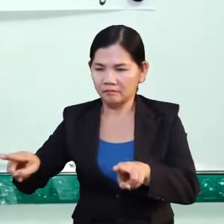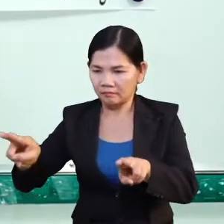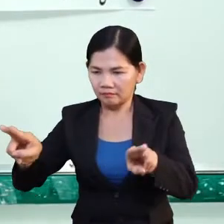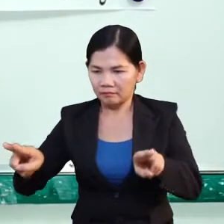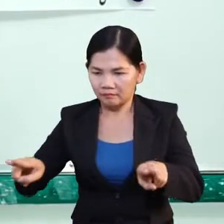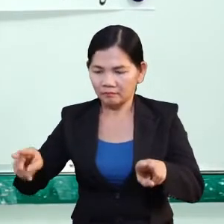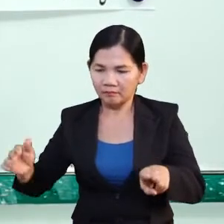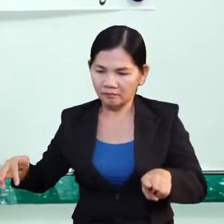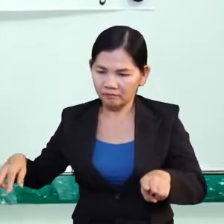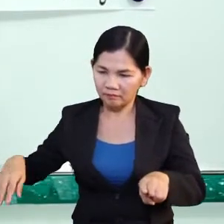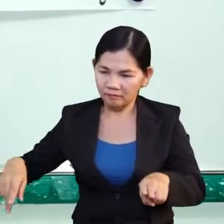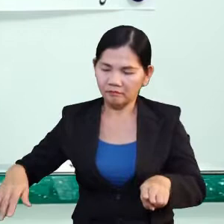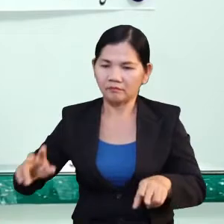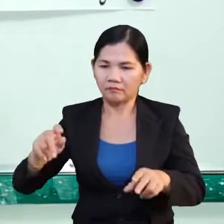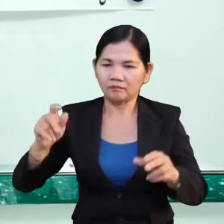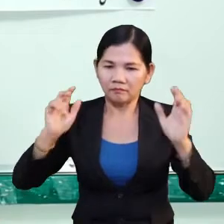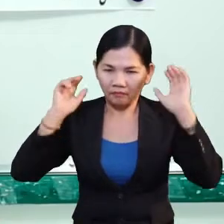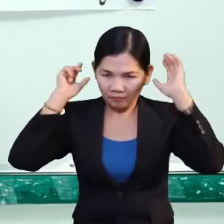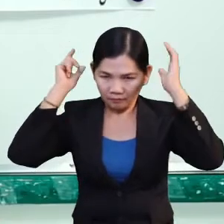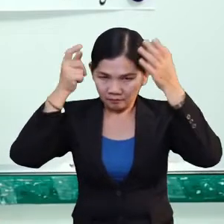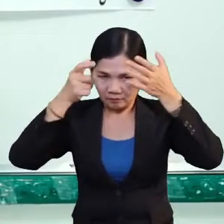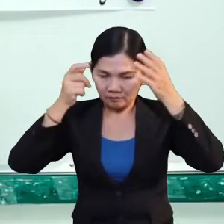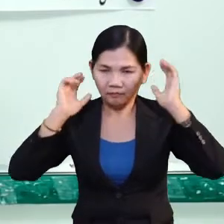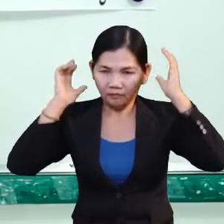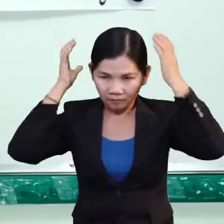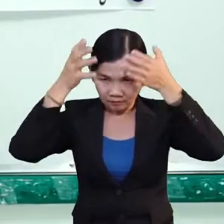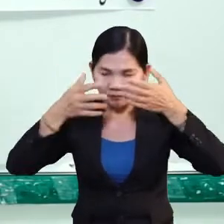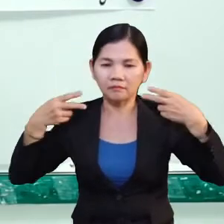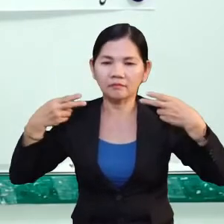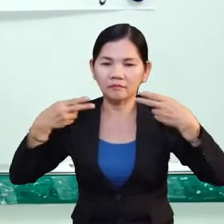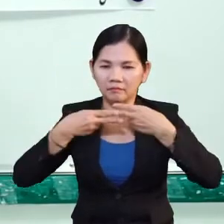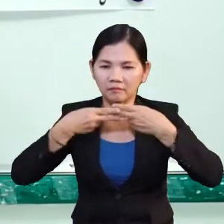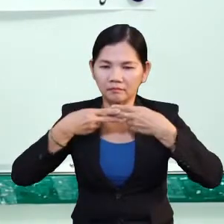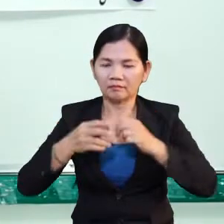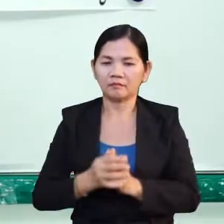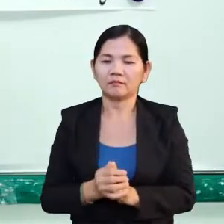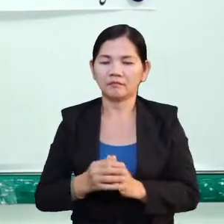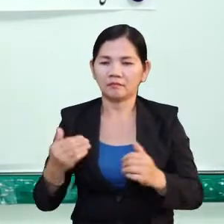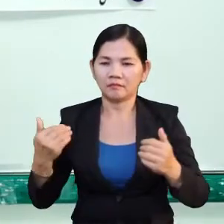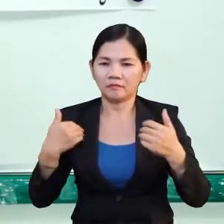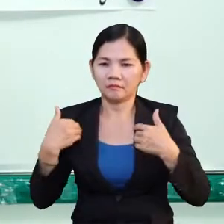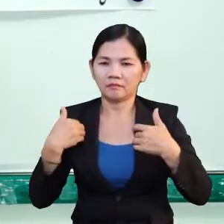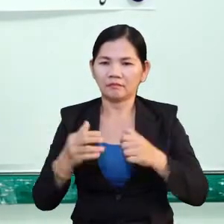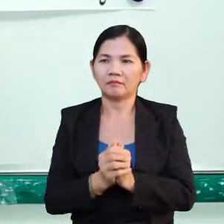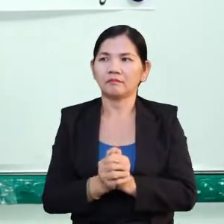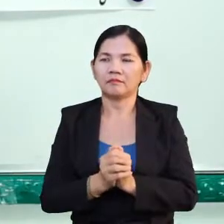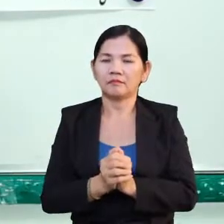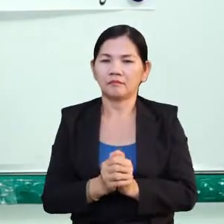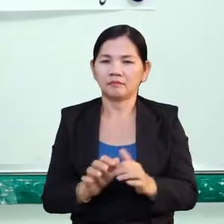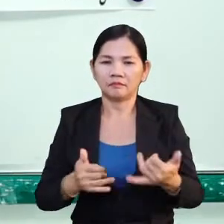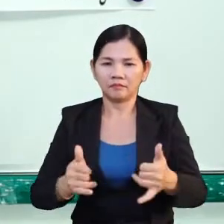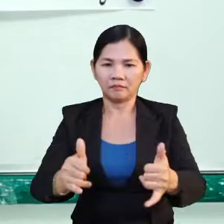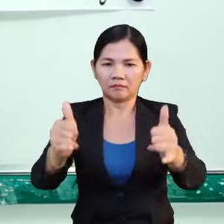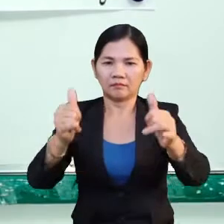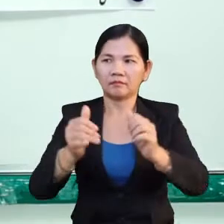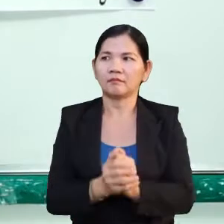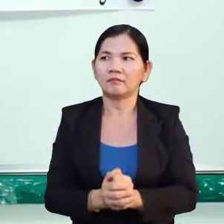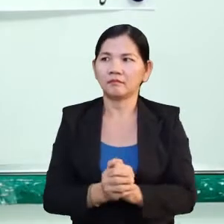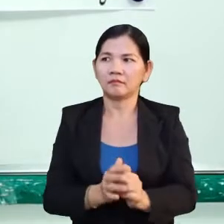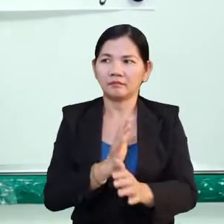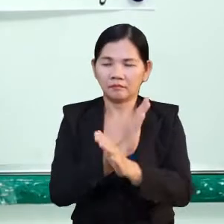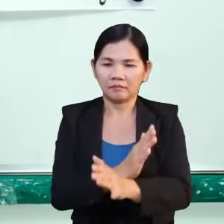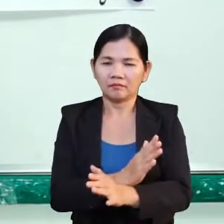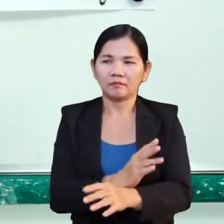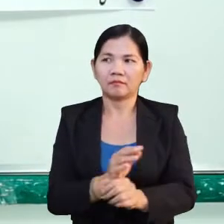ធ្វើដំណើរដោយពាក់មួកចាពាក់មួកសុវត្ថិភាពធ្វើដំណើរដោយមិនប្រឡែងឬក៏មិនដេញគ្នានៅតា